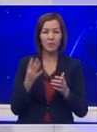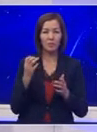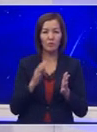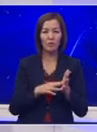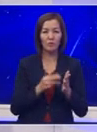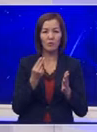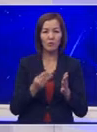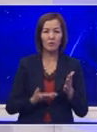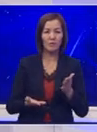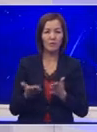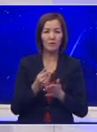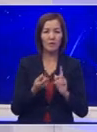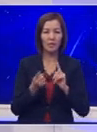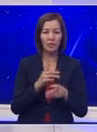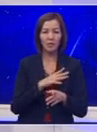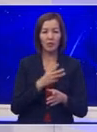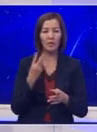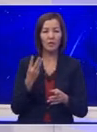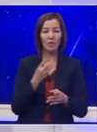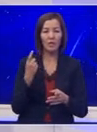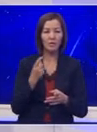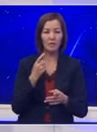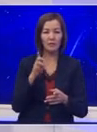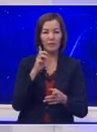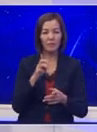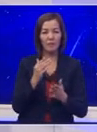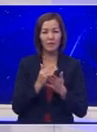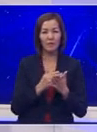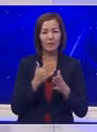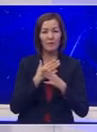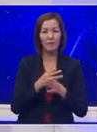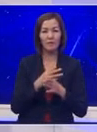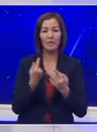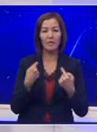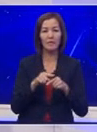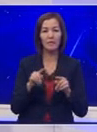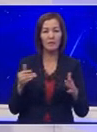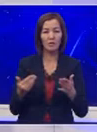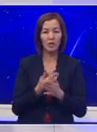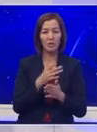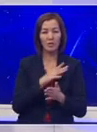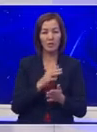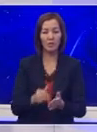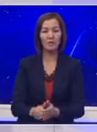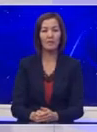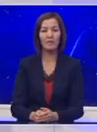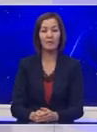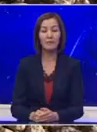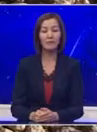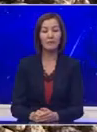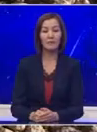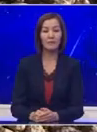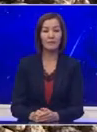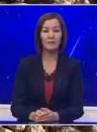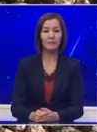есеппен 409 центнерден айналды. Шаруалар мемлекеттік бағдарлама аясында техникаларында жаңартқан.